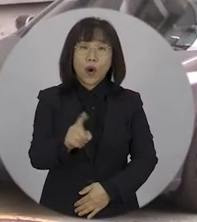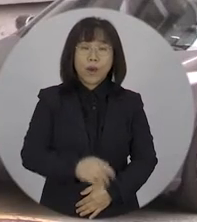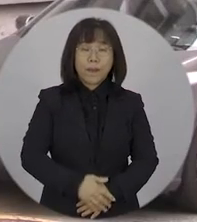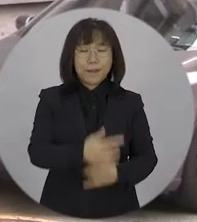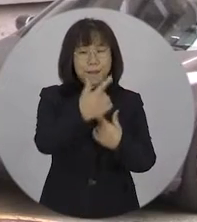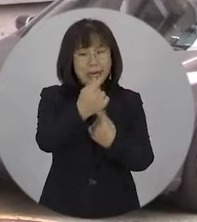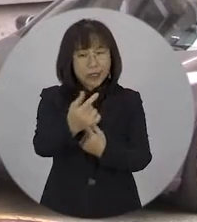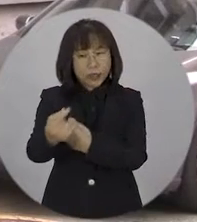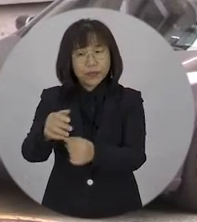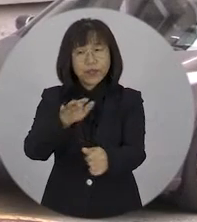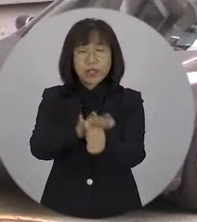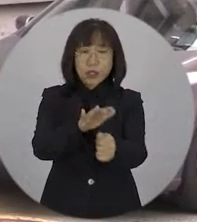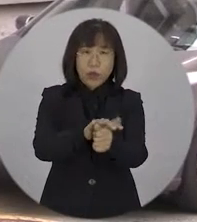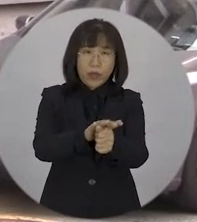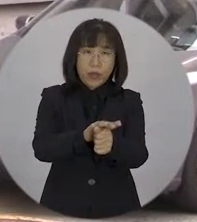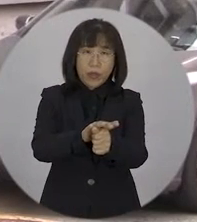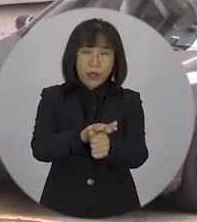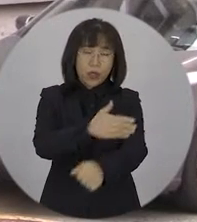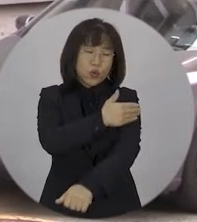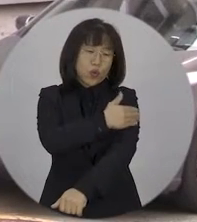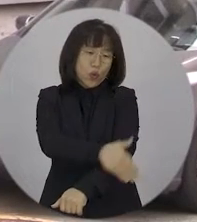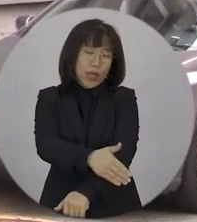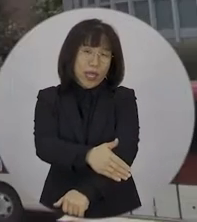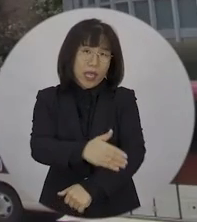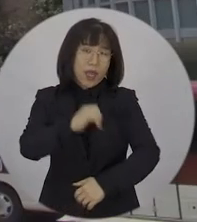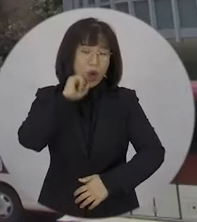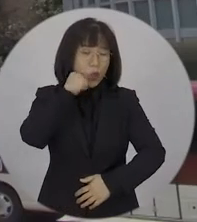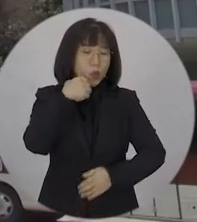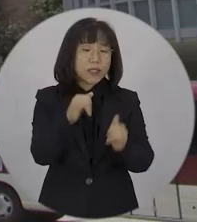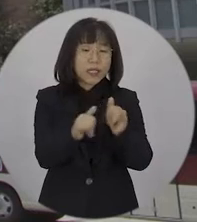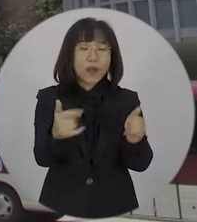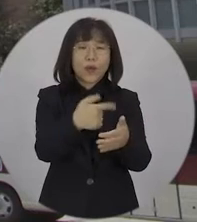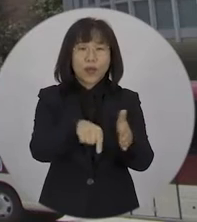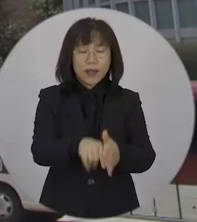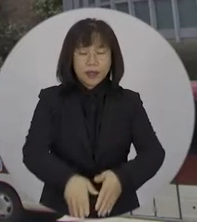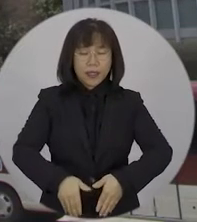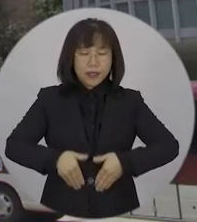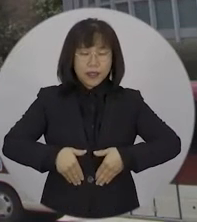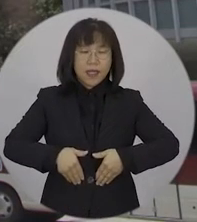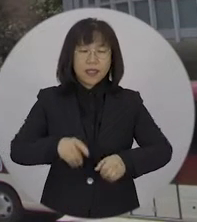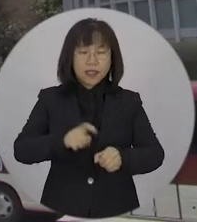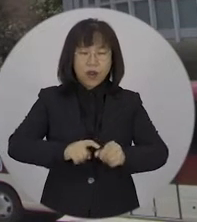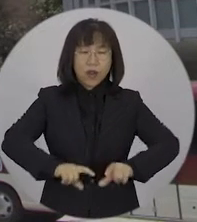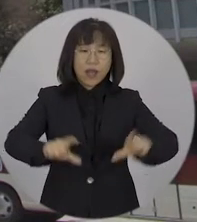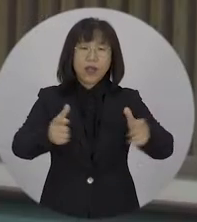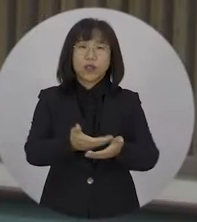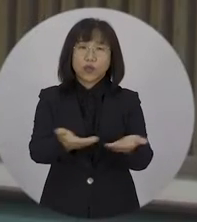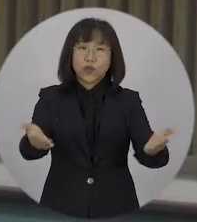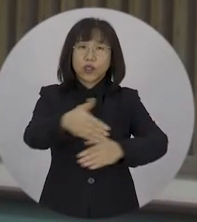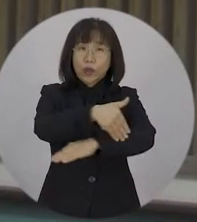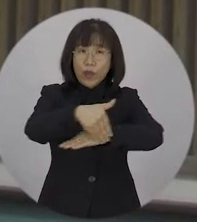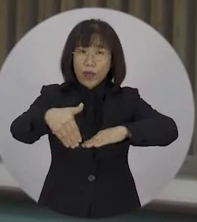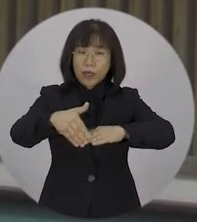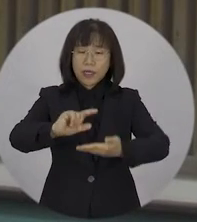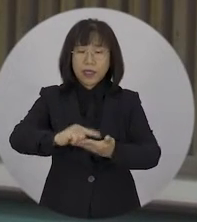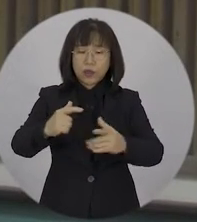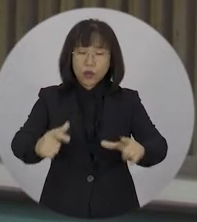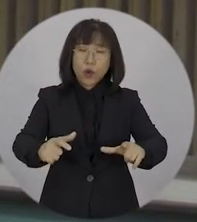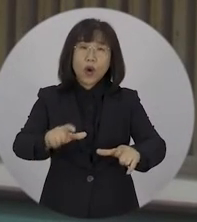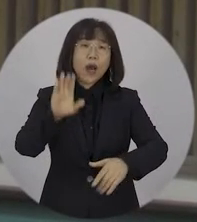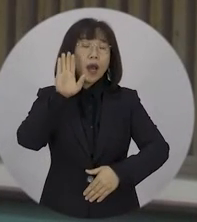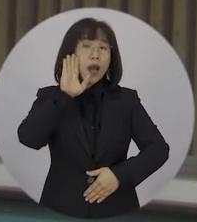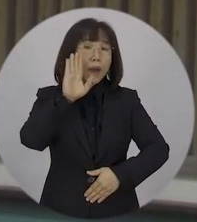대상별 맞춤 지원을 통해 소외 취약 계층과 함께하는 따뜻한 설날이 될 수 있도록 했습니다 한편